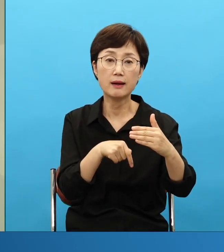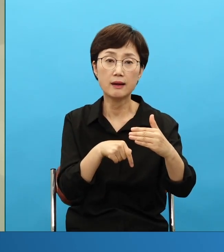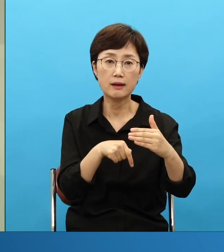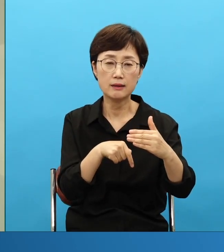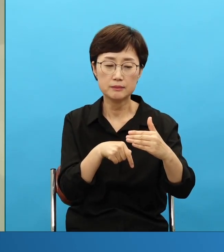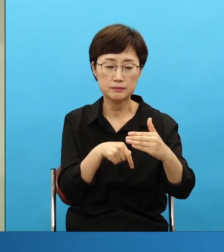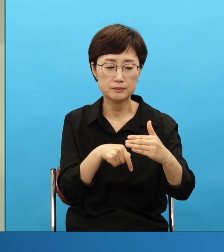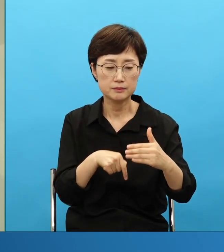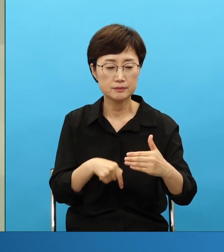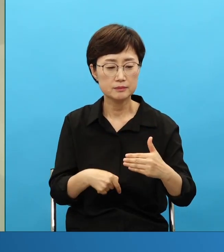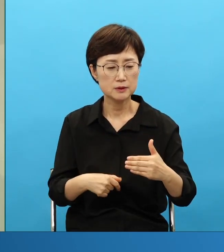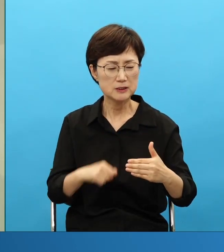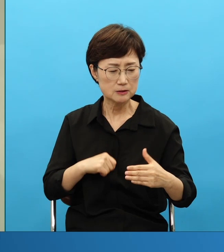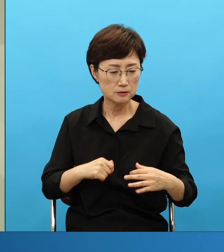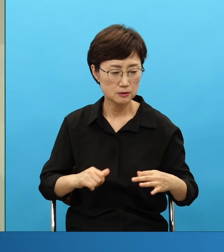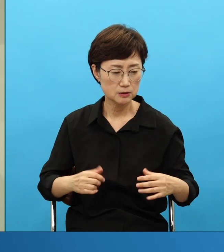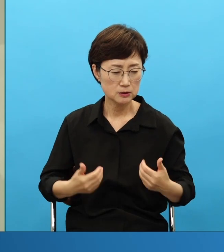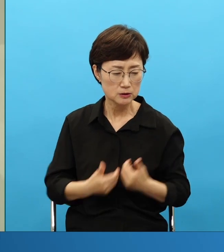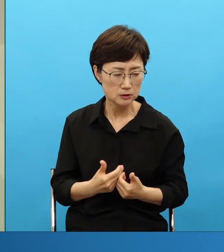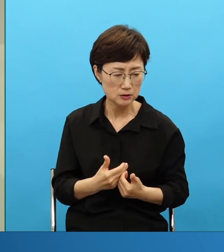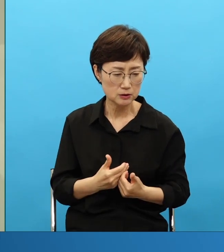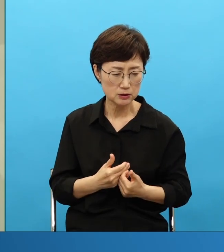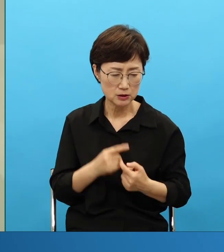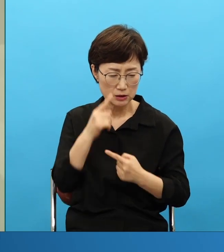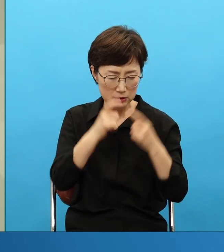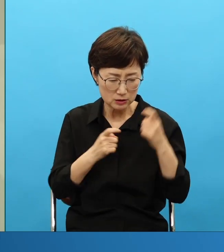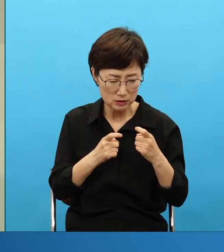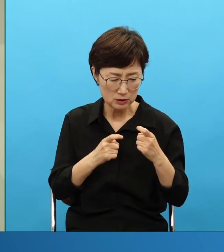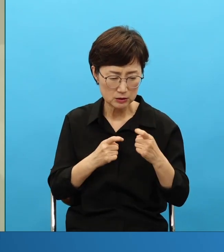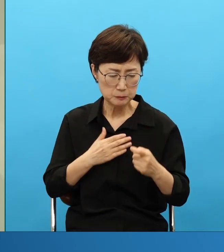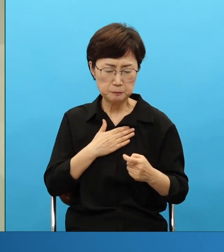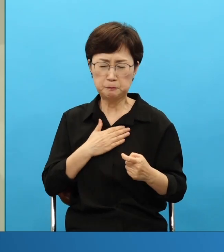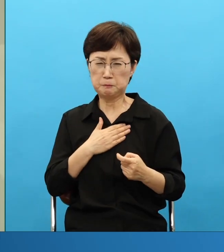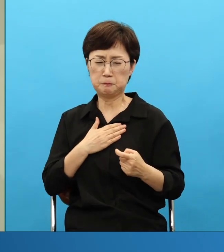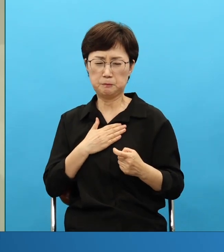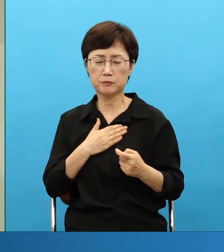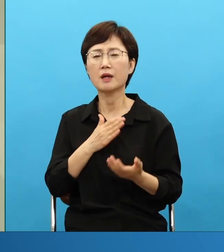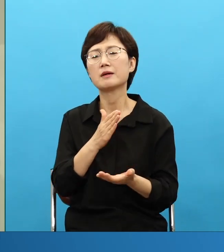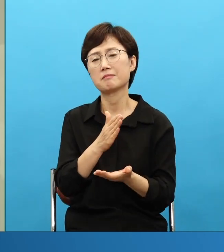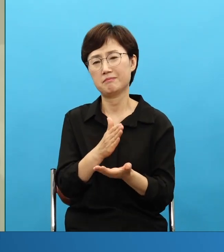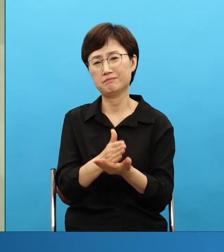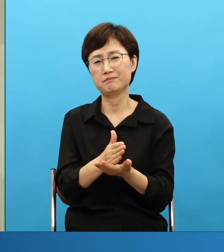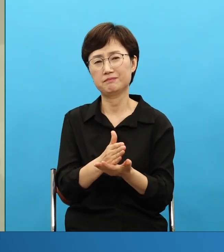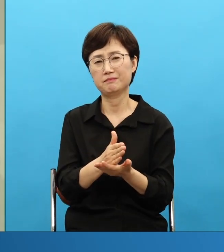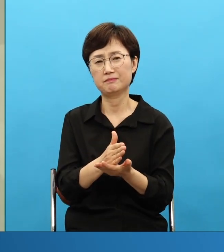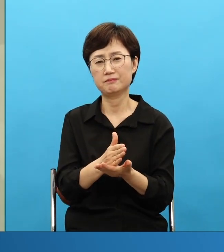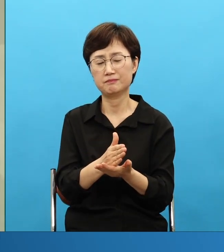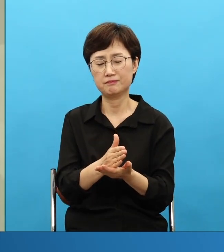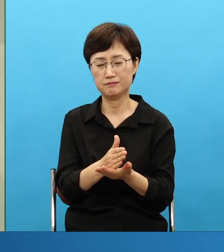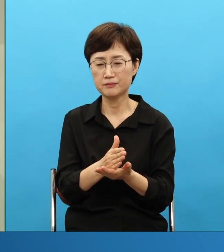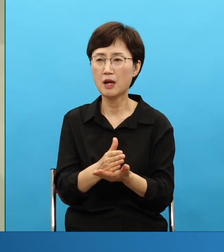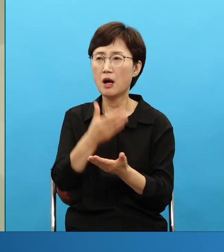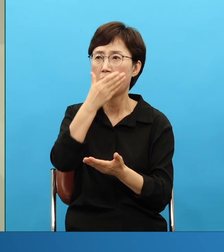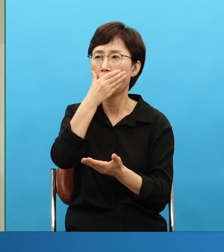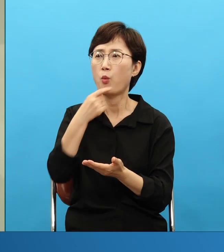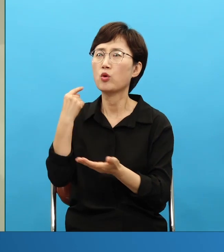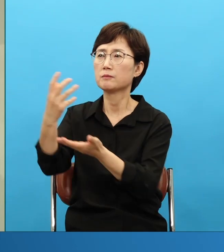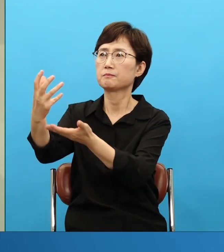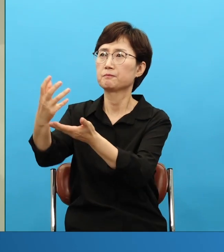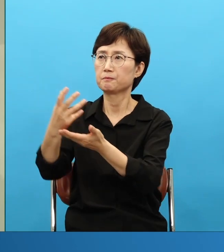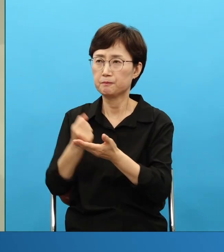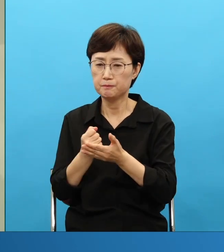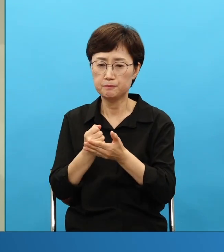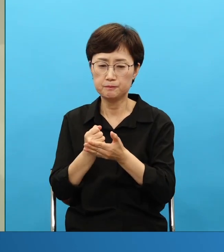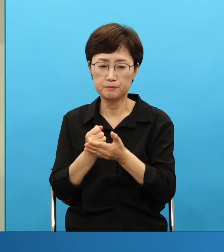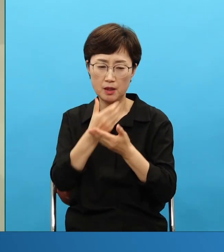실수하지 말고요. 세계 복음하는 교회로 서시기를 주 예수 이름으로 축복합니다. May this church not commit that 반드시. mistake, but may you stand as a church